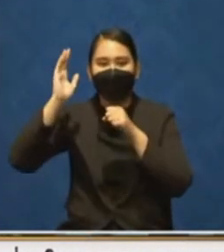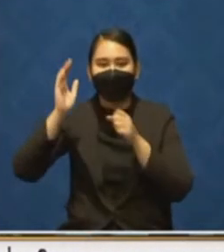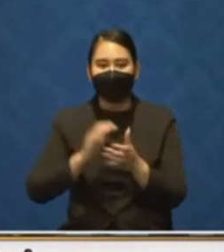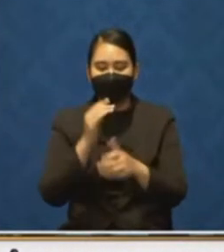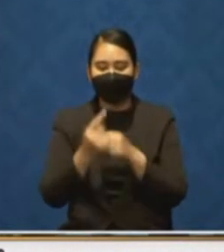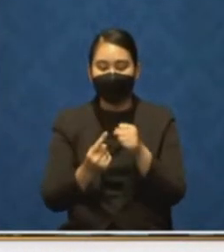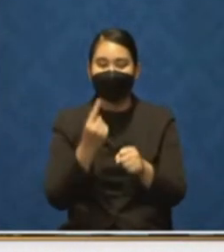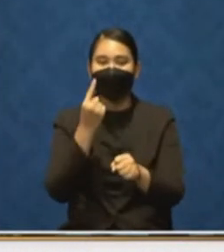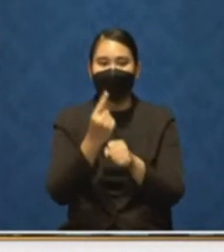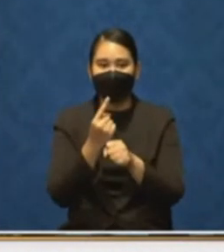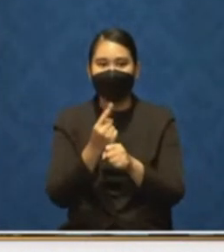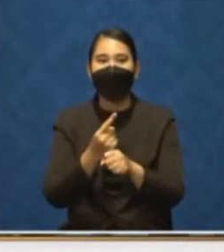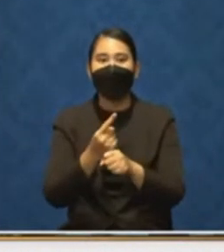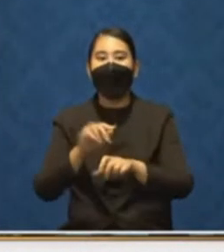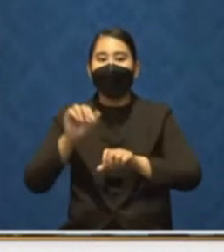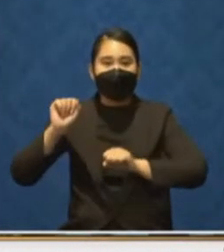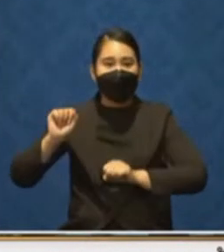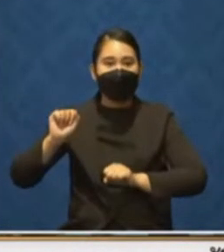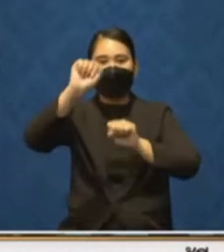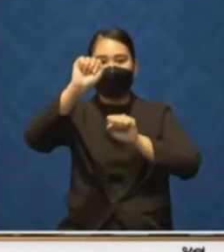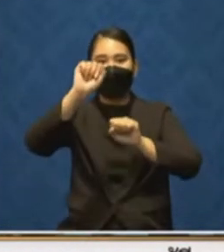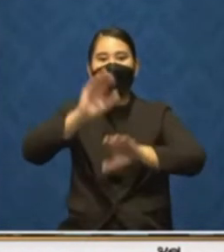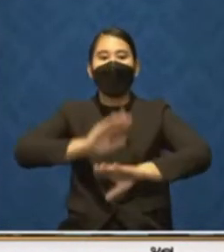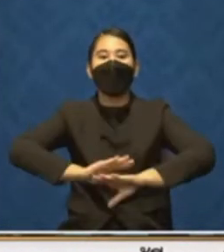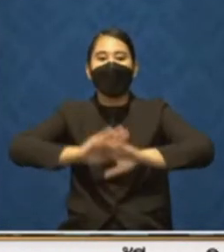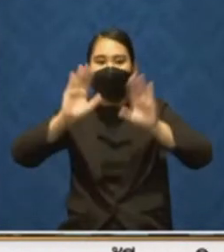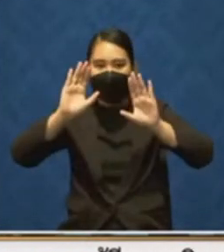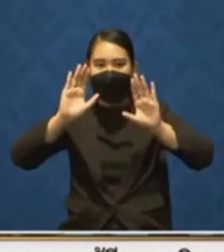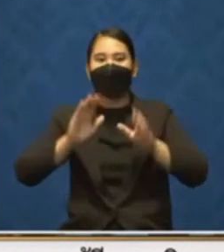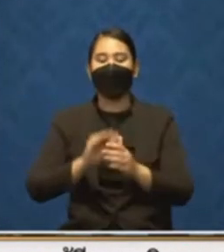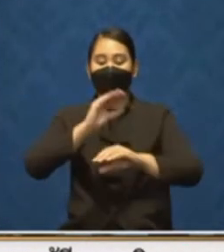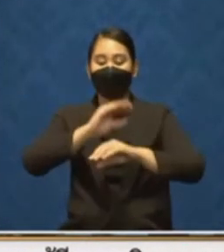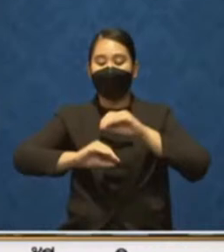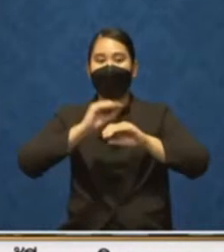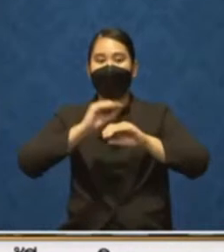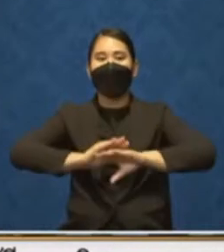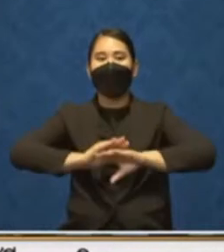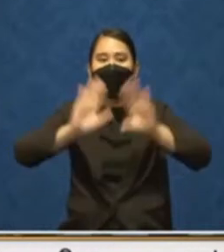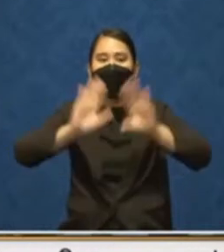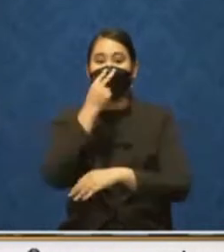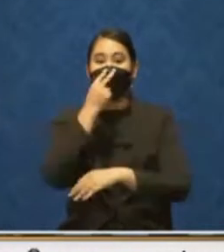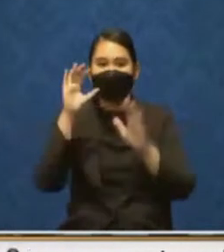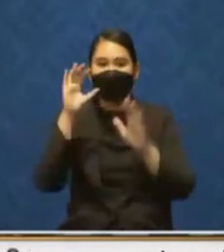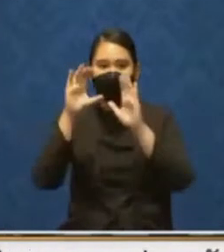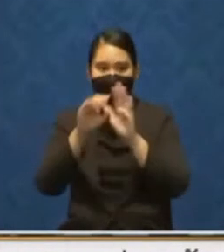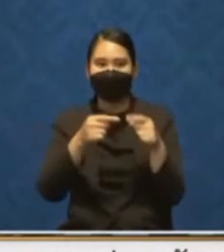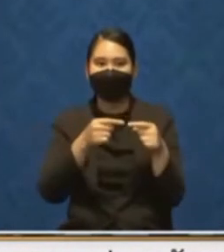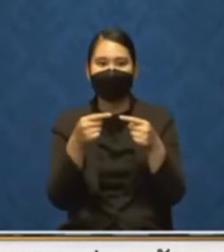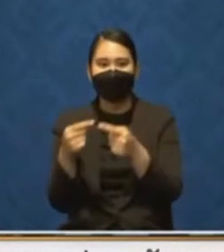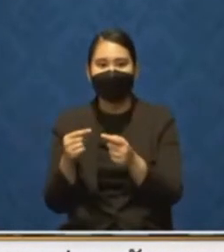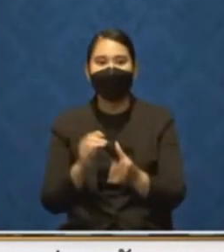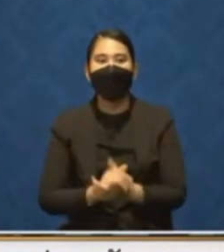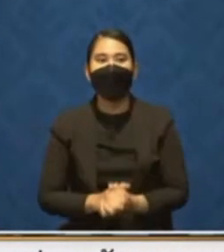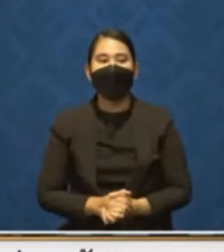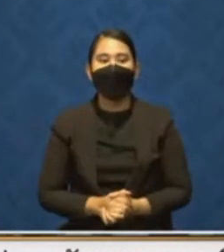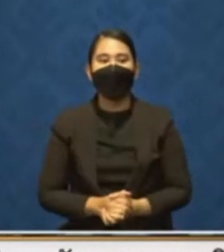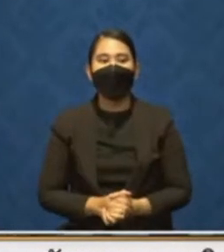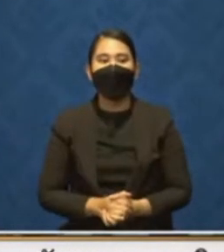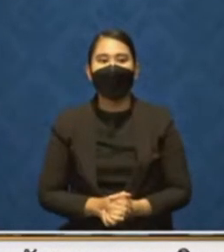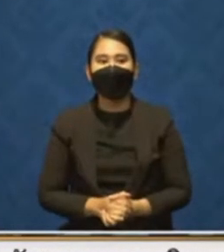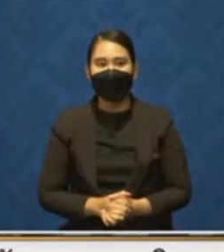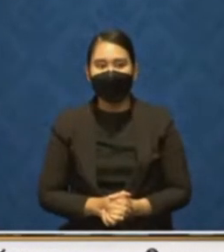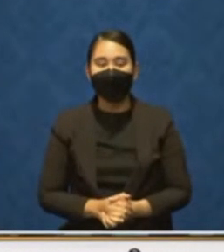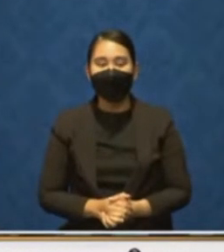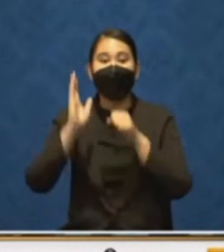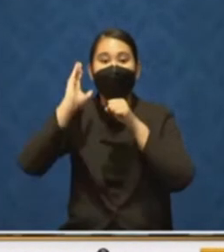ประกาศยกเลิกโครงการนี้ครับท่านดูภาพต่อมาเนี้ยจะหลังอ่ะพี่ปลายด้าย